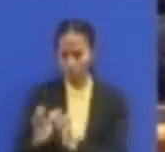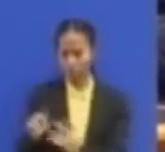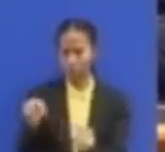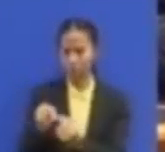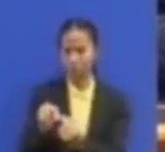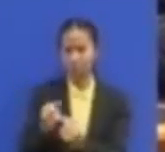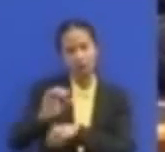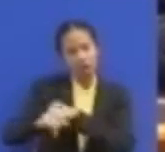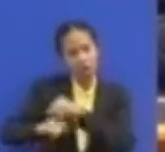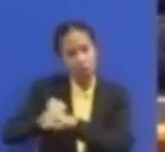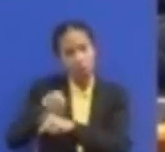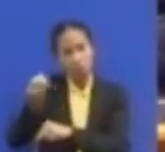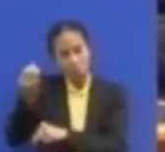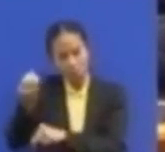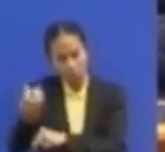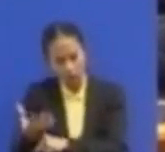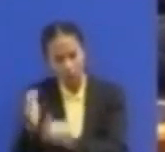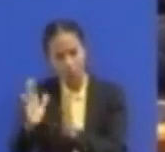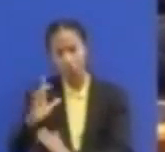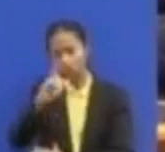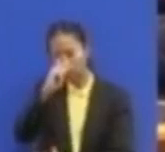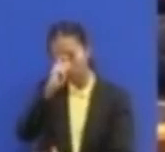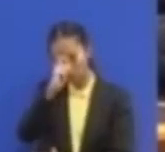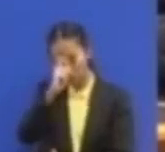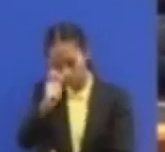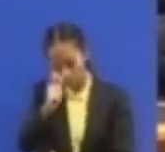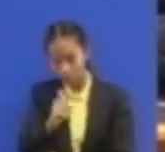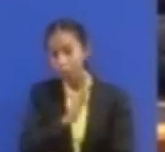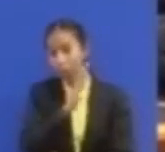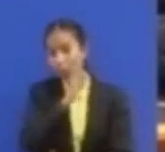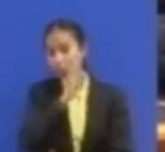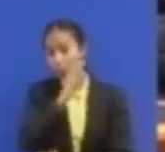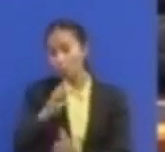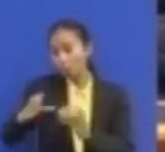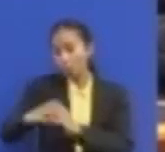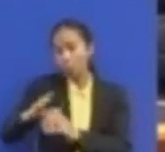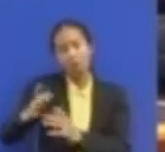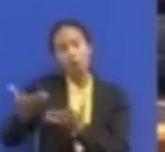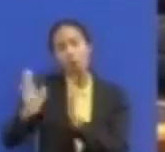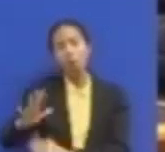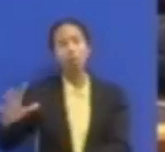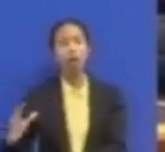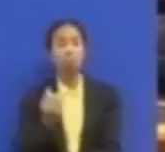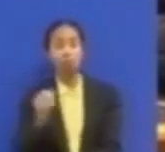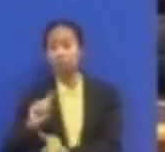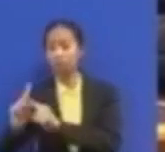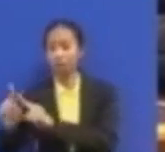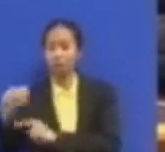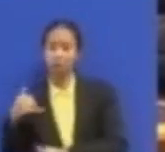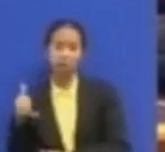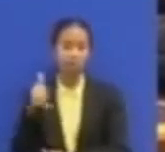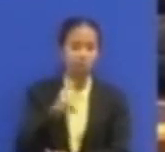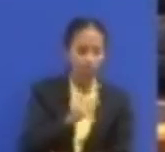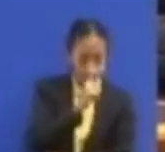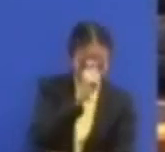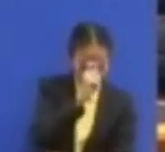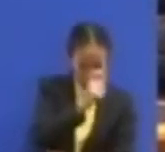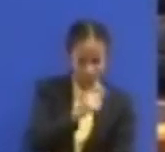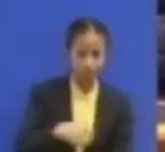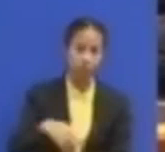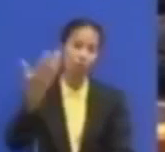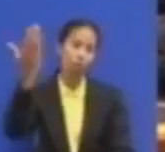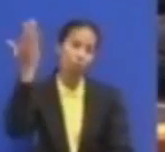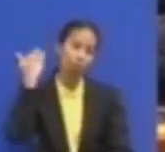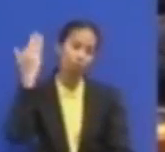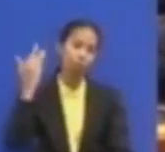แล้วก็ได้รับความเคารพจากนักการเมืองจากหลายฝ่ายในที่นี้นะครับมีบุคคลที่เคยเป็นอดีตประธานรั